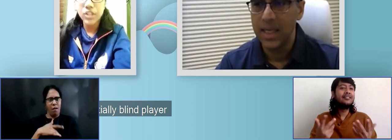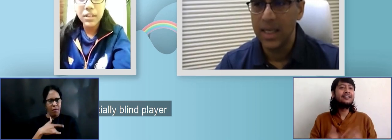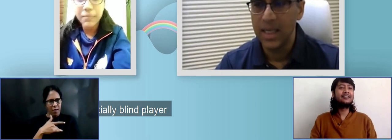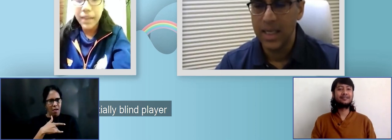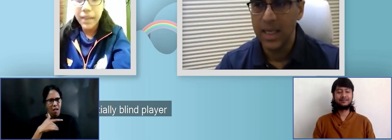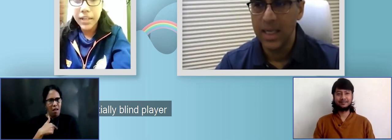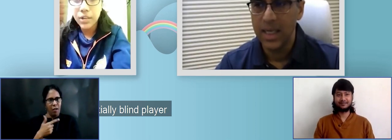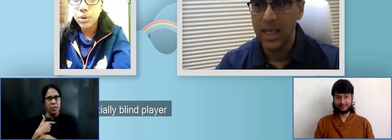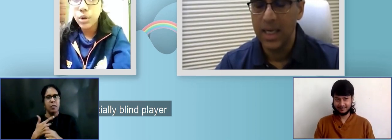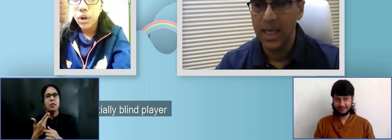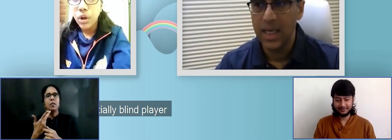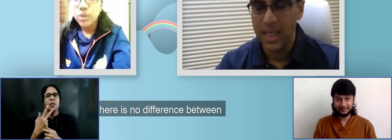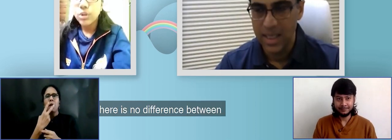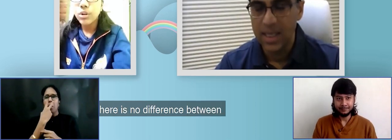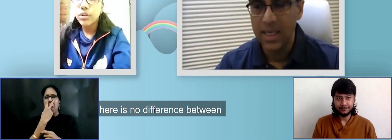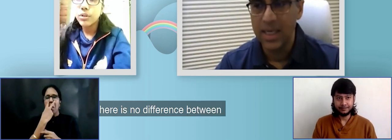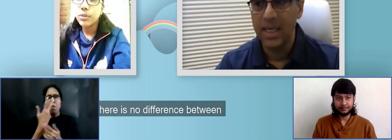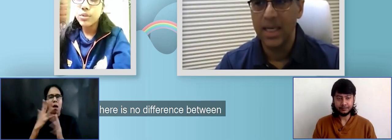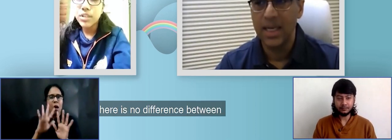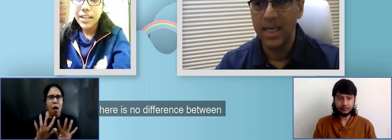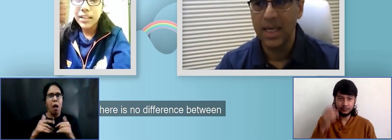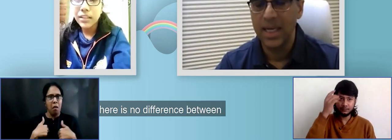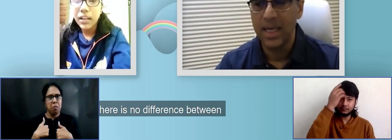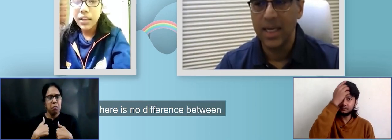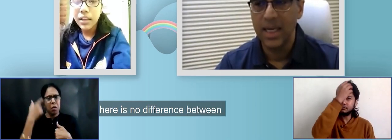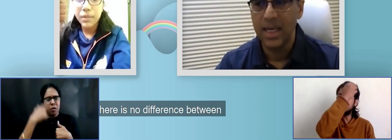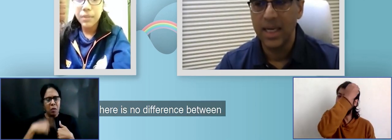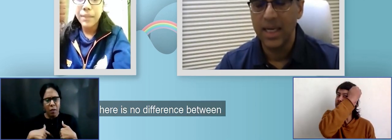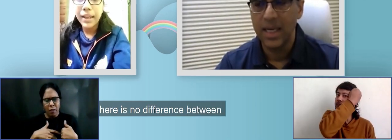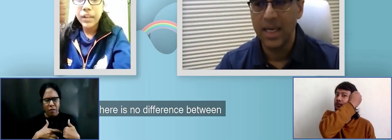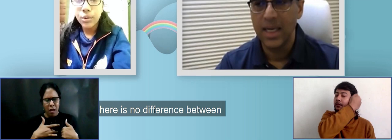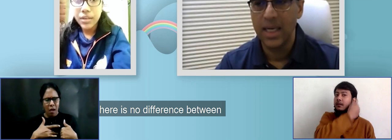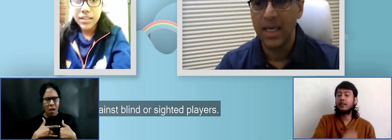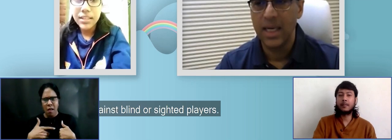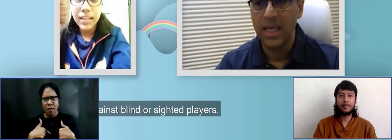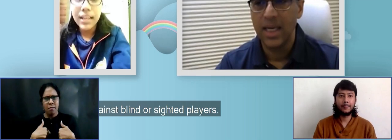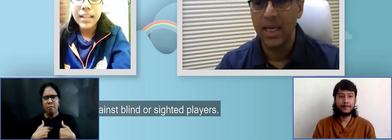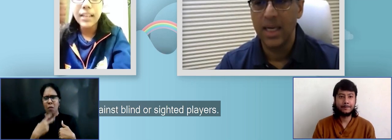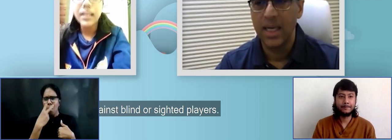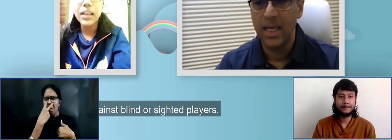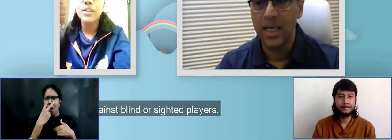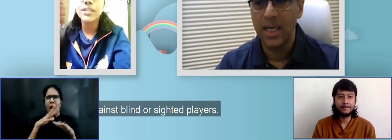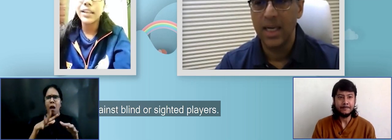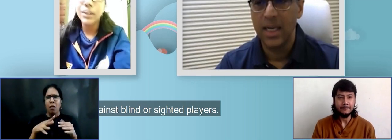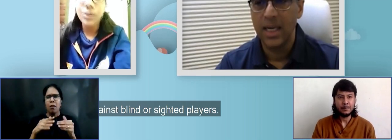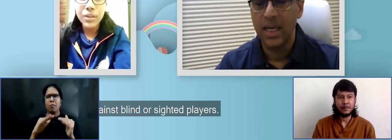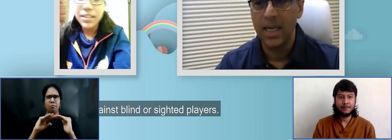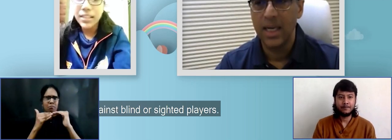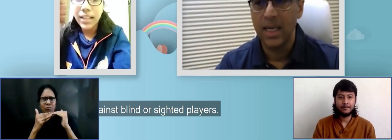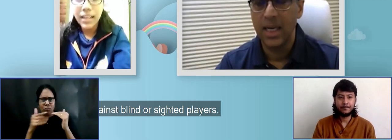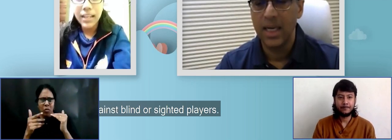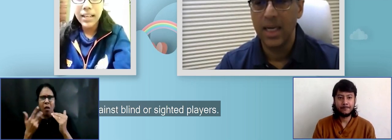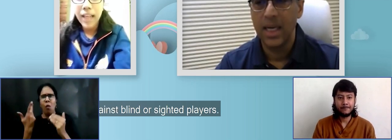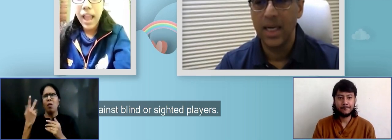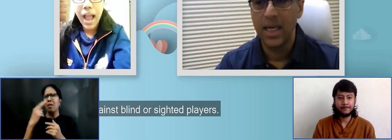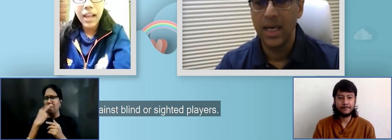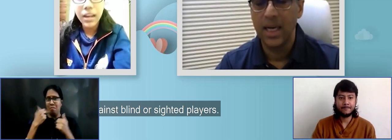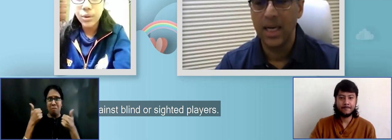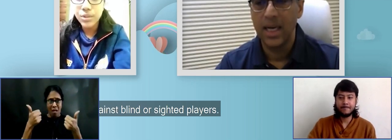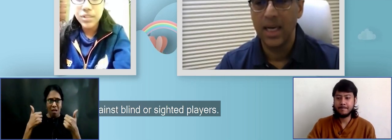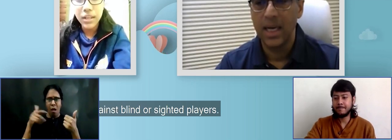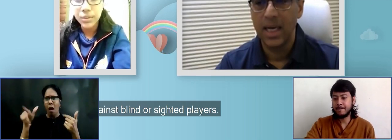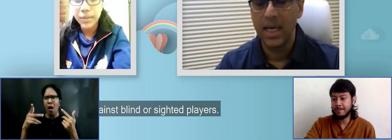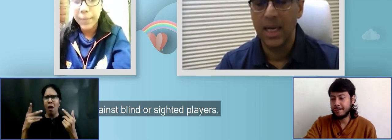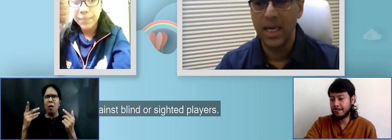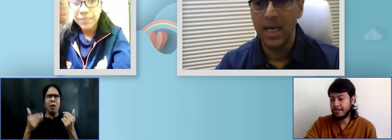एक partially blind player हूँ. तो मुझे ये लगता है कि ब्लाइंड लोगों के साथ खेलने के लिए और साइटेड लोगों के साथ खेलने के लिए